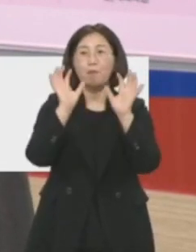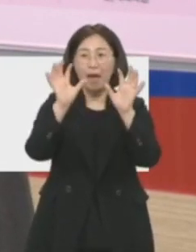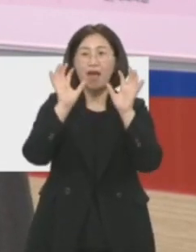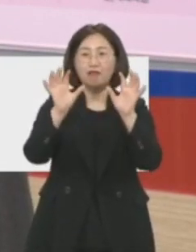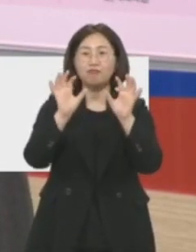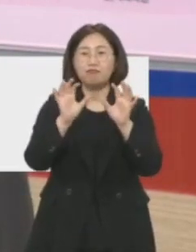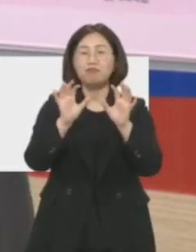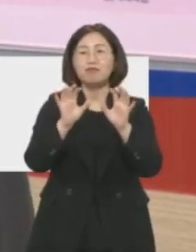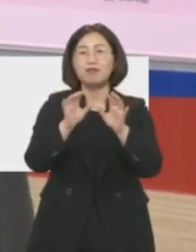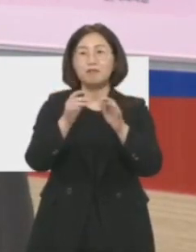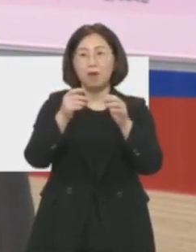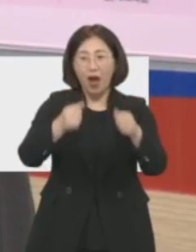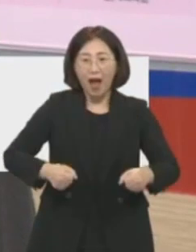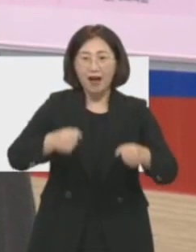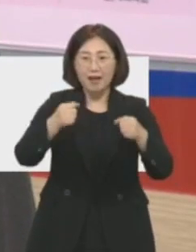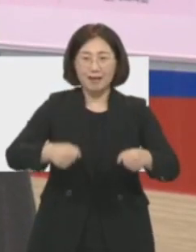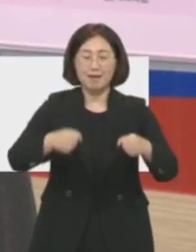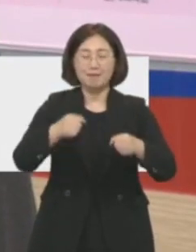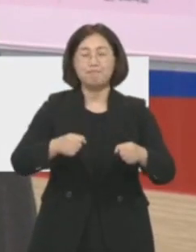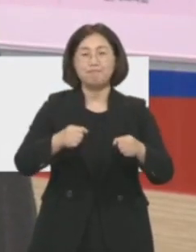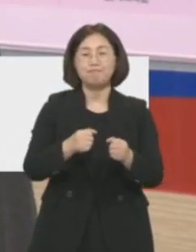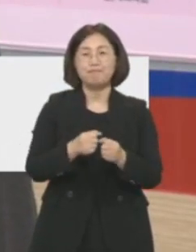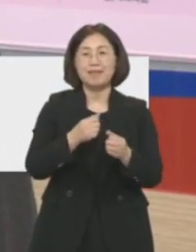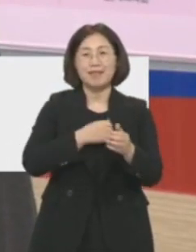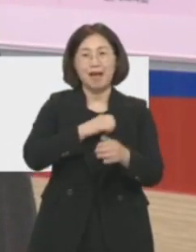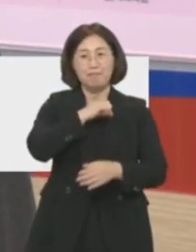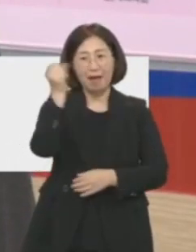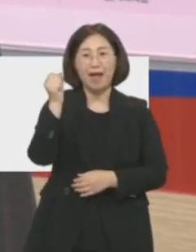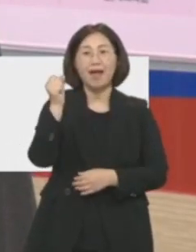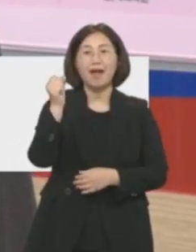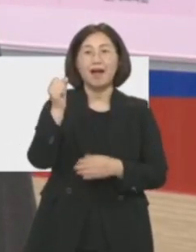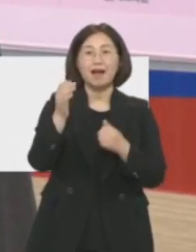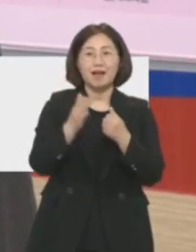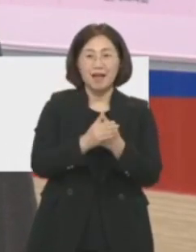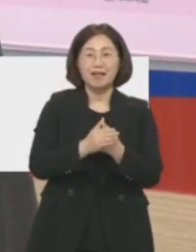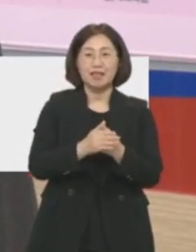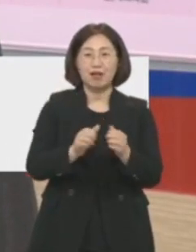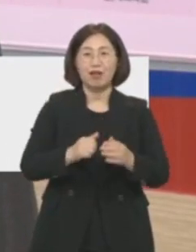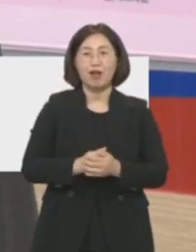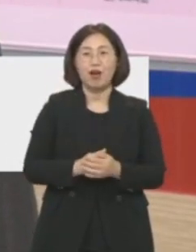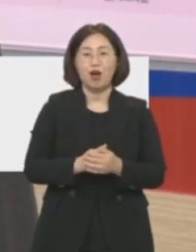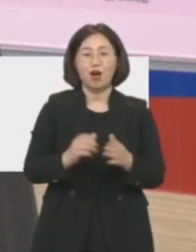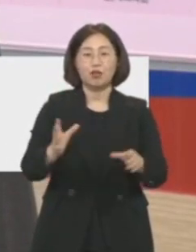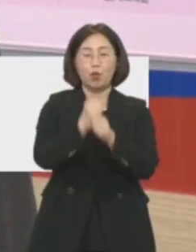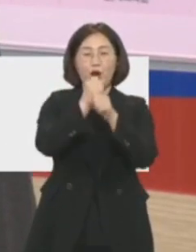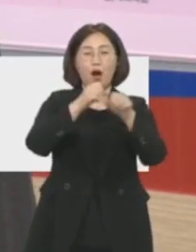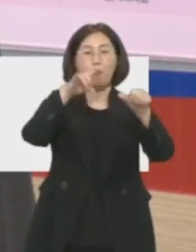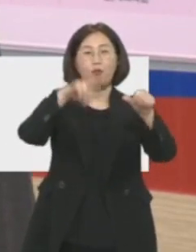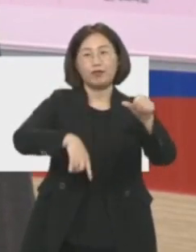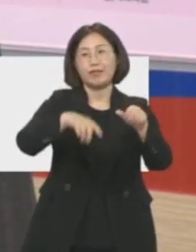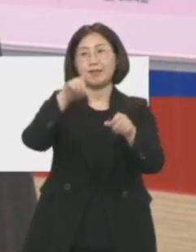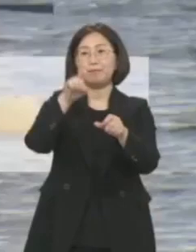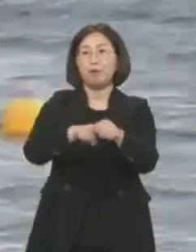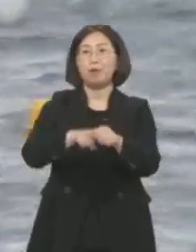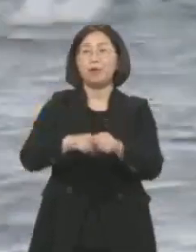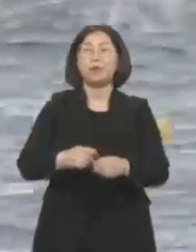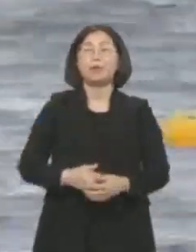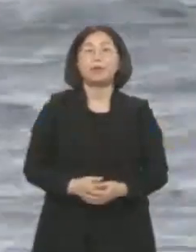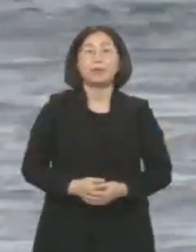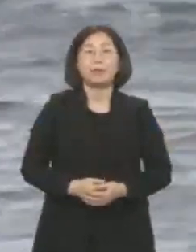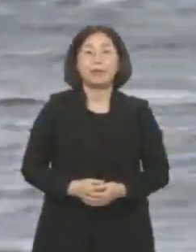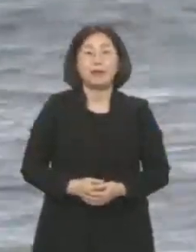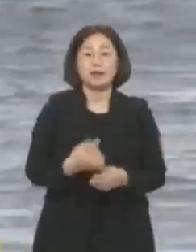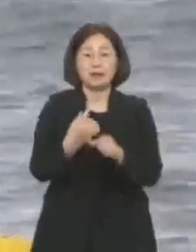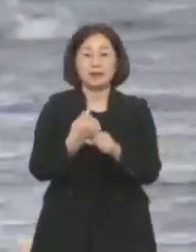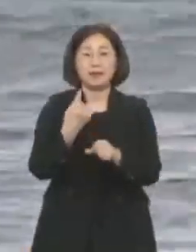선전이 예상되어 시도 종합 5위 달성이 견인차 역할을 할 것으로 예상하고 있습니다.